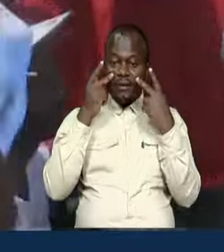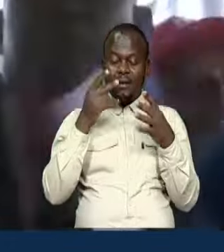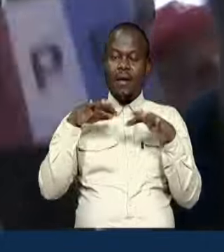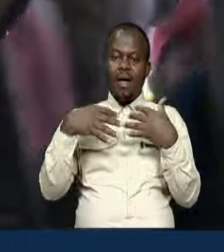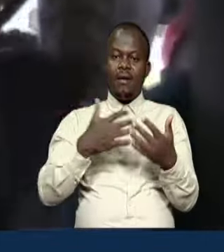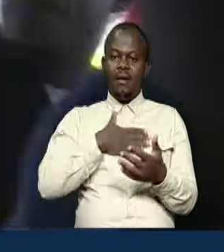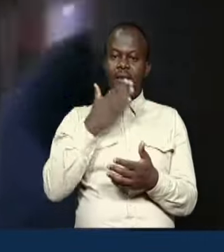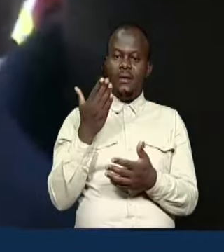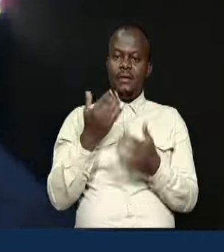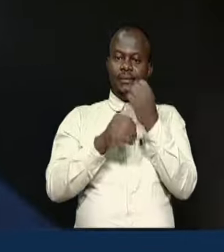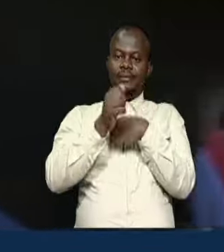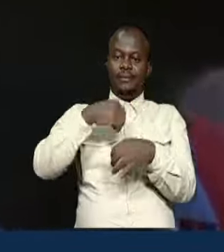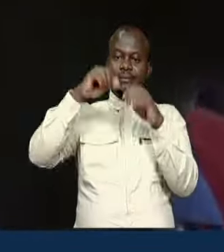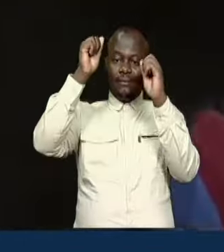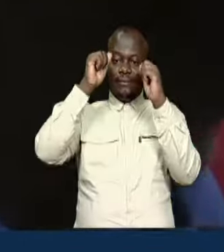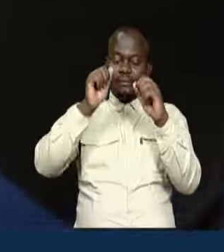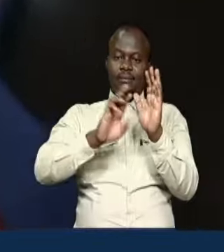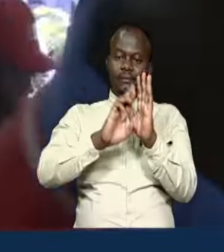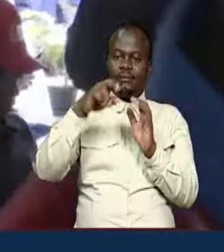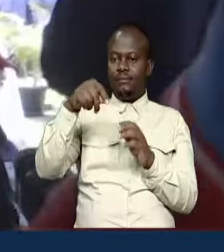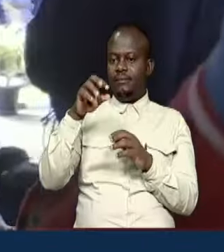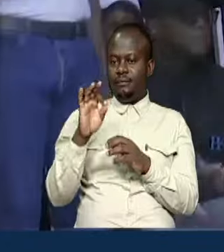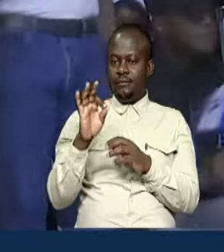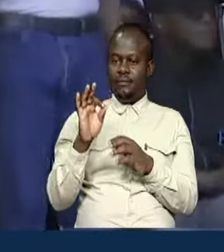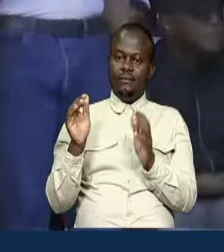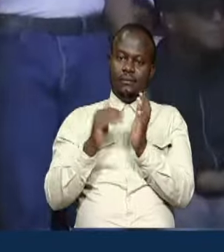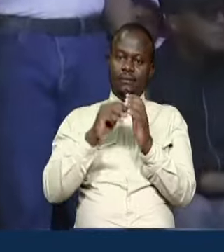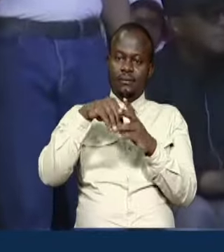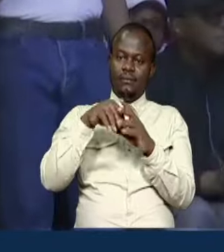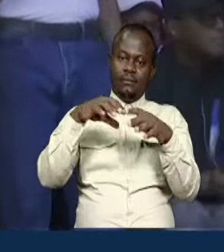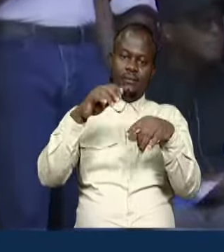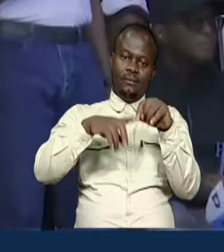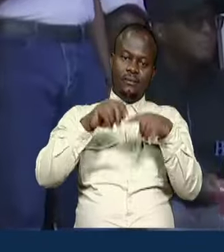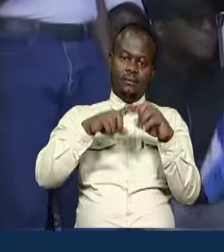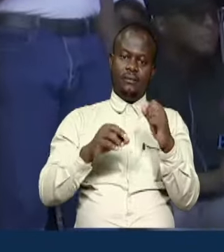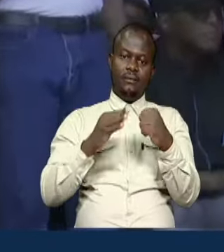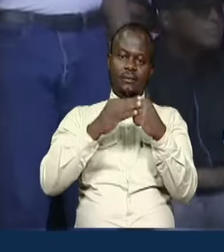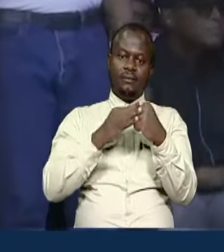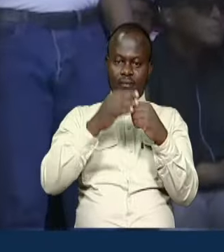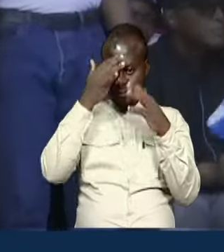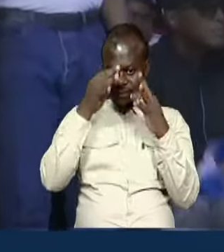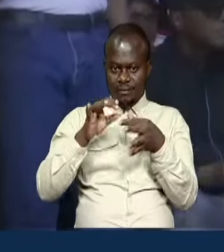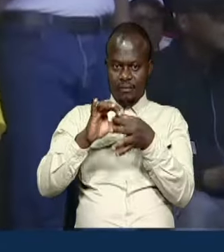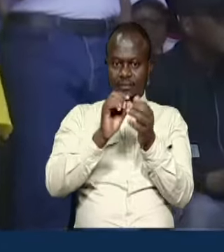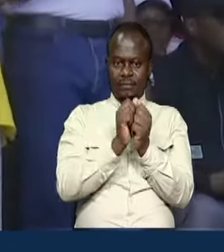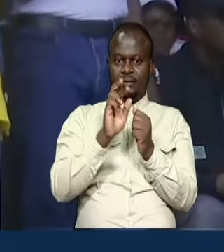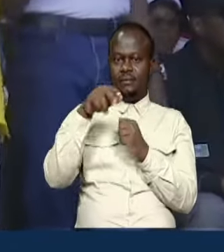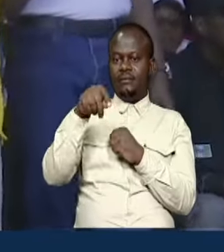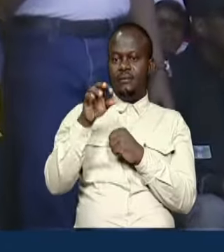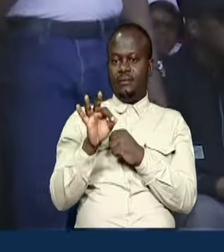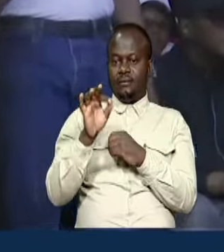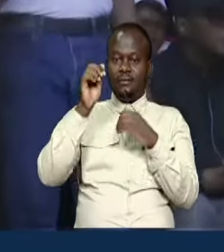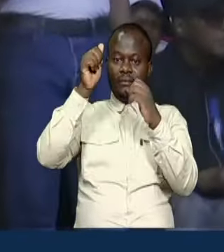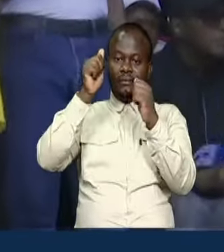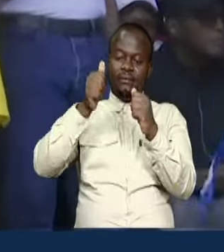nishimye ibikorwa byo kwiyamamaza k'umukandida wa FPR Inkotanyi byanitabiriwe n'imitwe ya politiki 8 yiyemeje kwifatanya na FPR kwamamaza